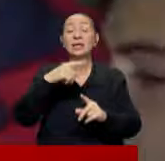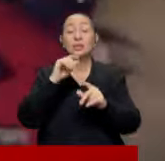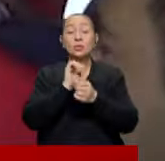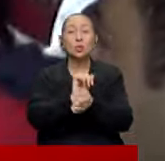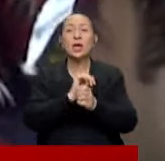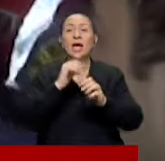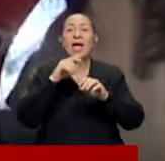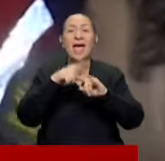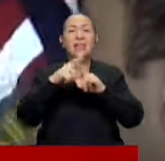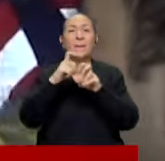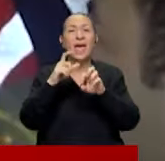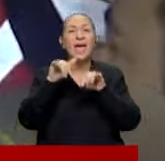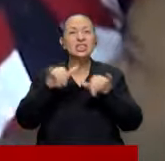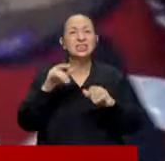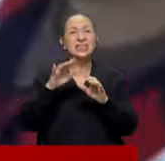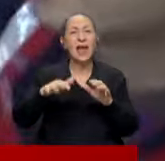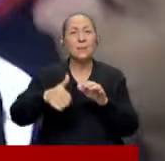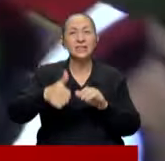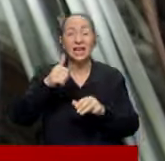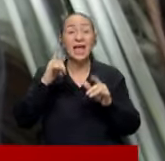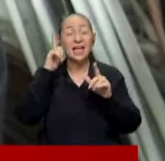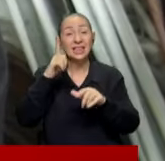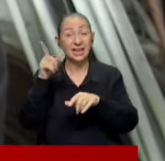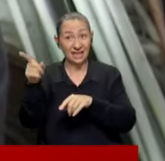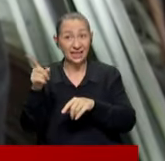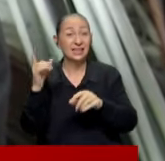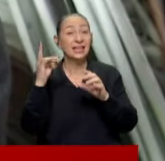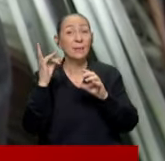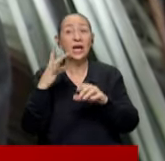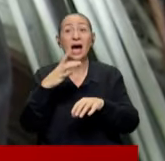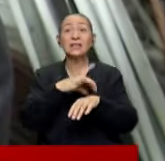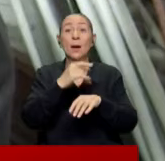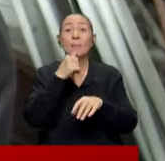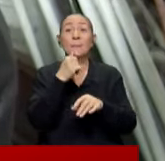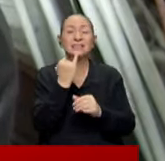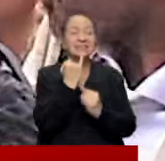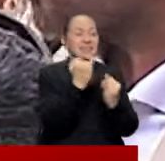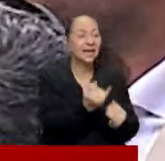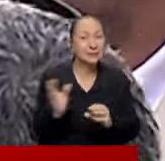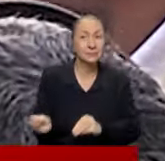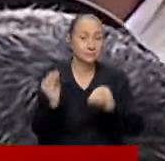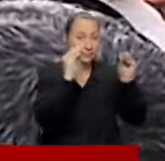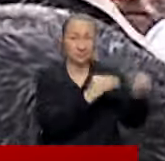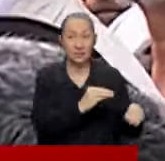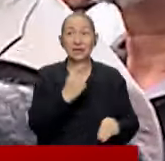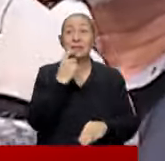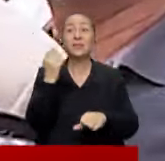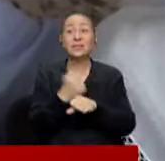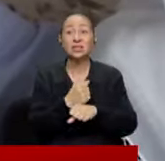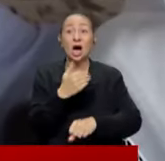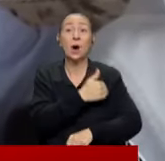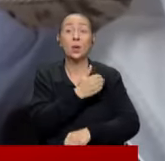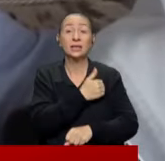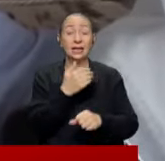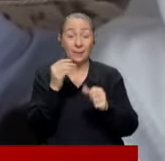HDP eş genel başkanı Demirtaş'ın Edirne cezaevinden Diyarbakır'a hastanedeki babasını ziyarete götürülmesi. Demirtaş